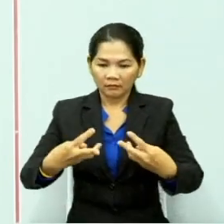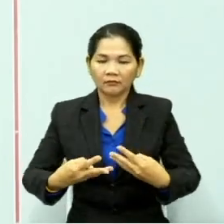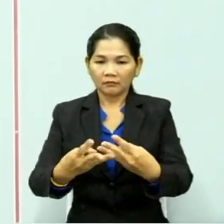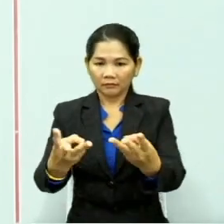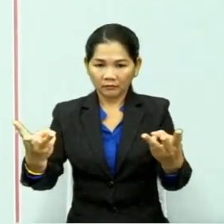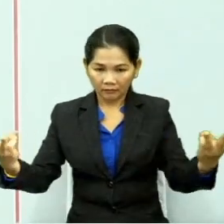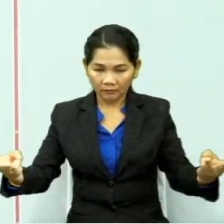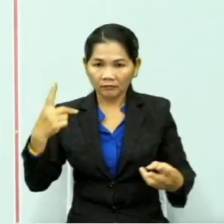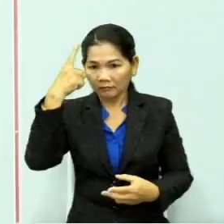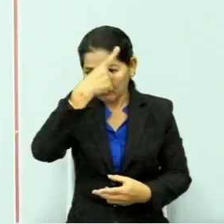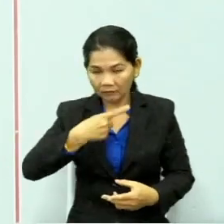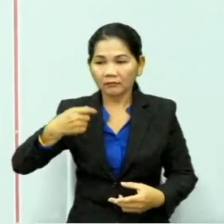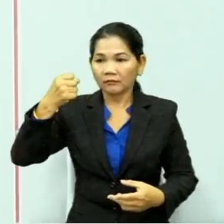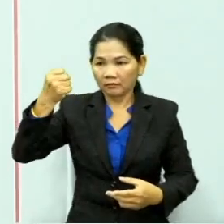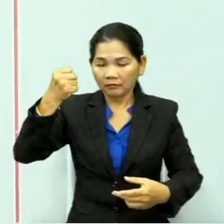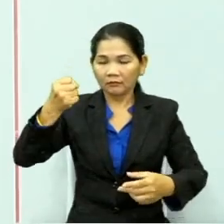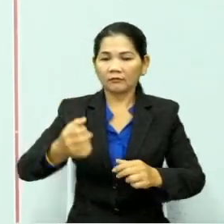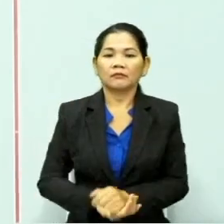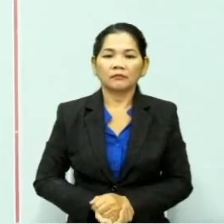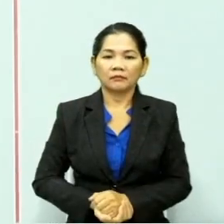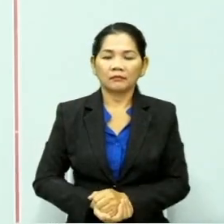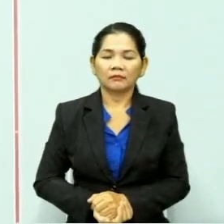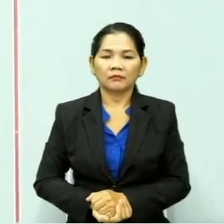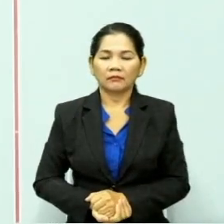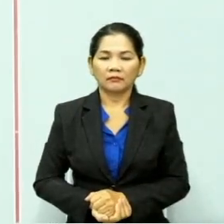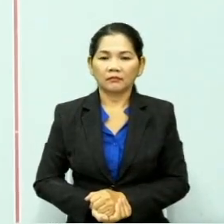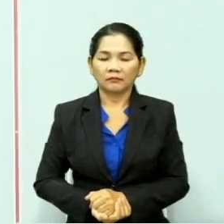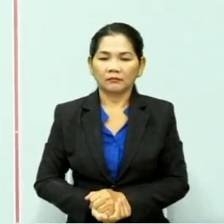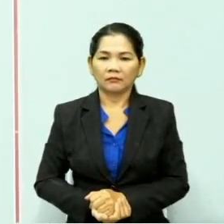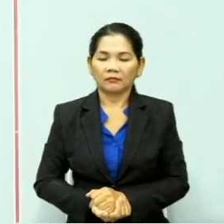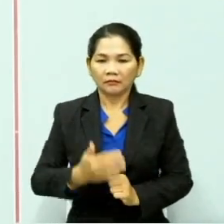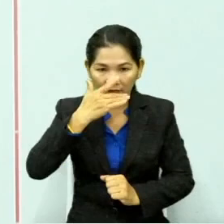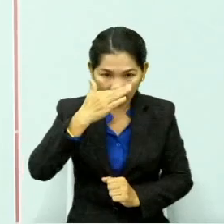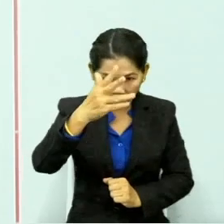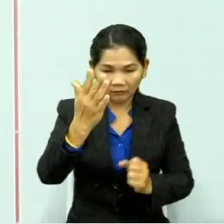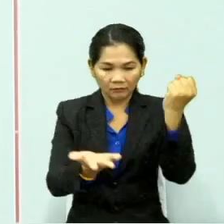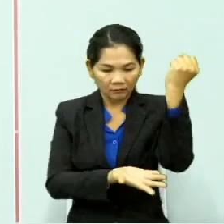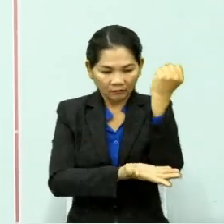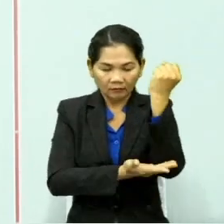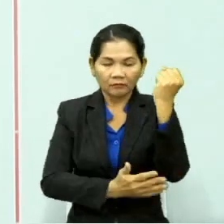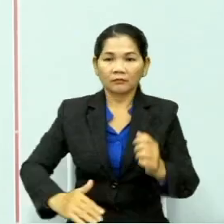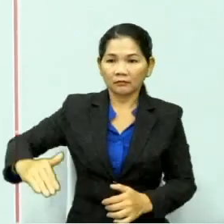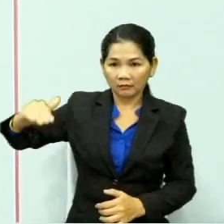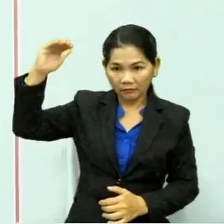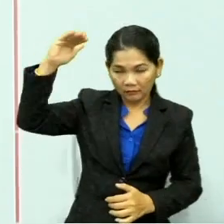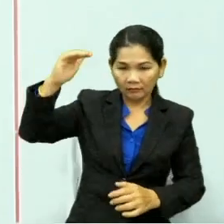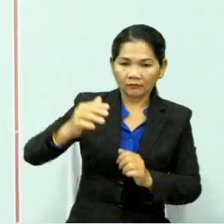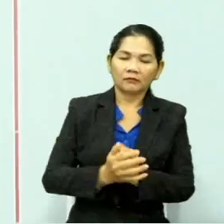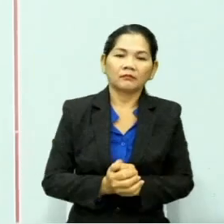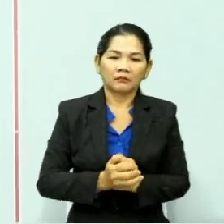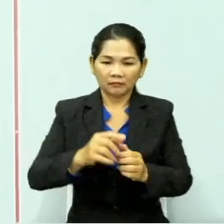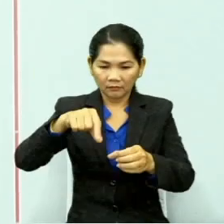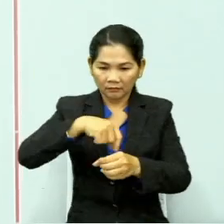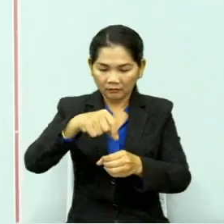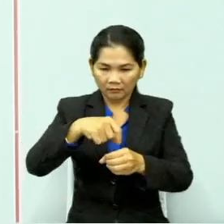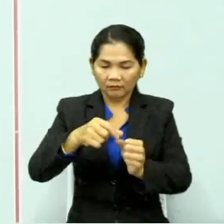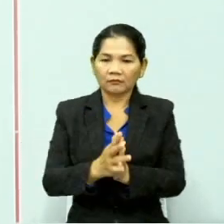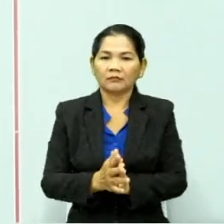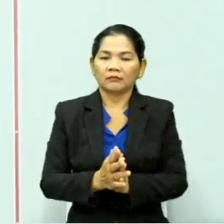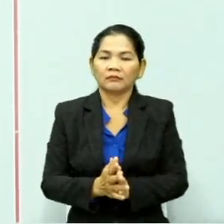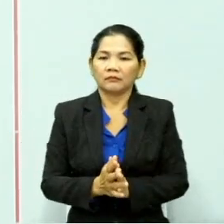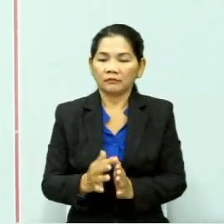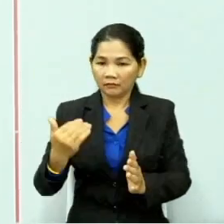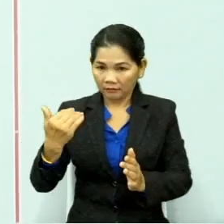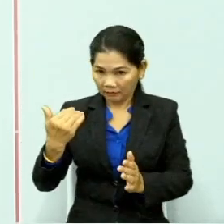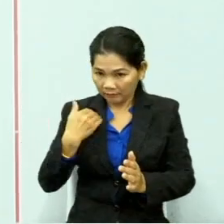pho phang sa mot chư kpua ka kê tro